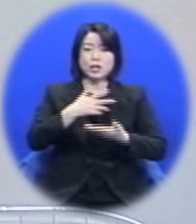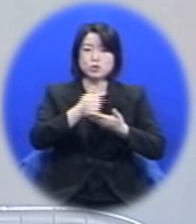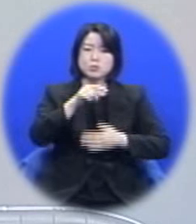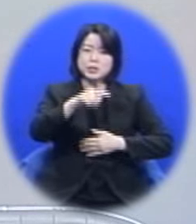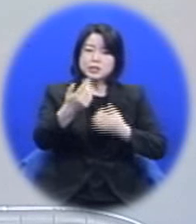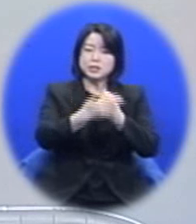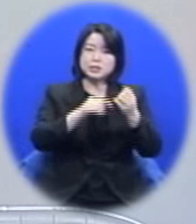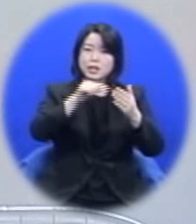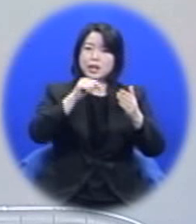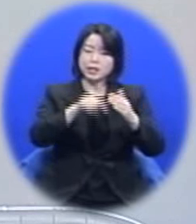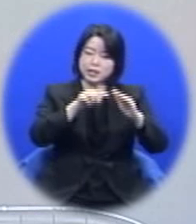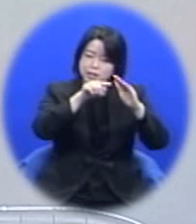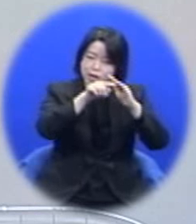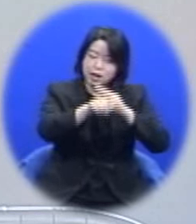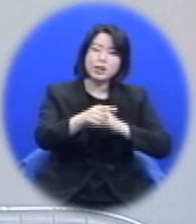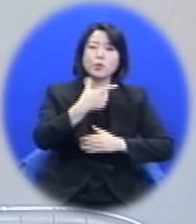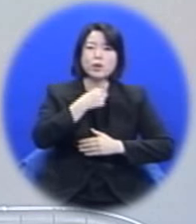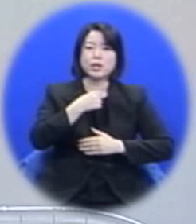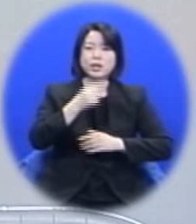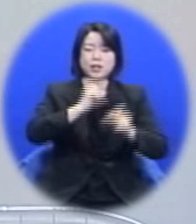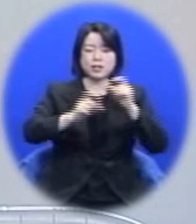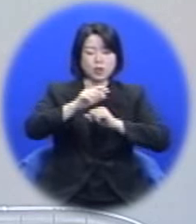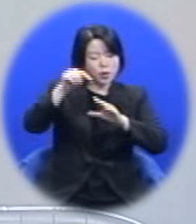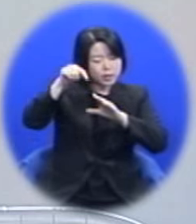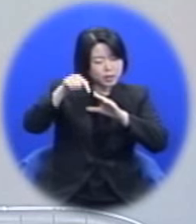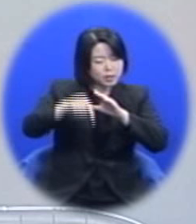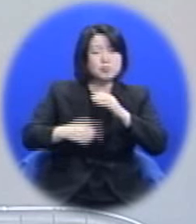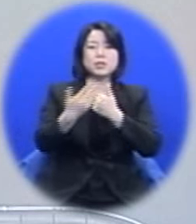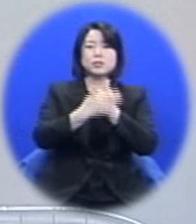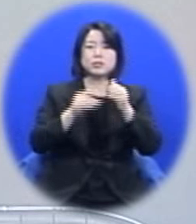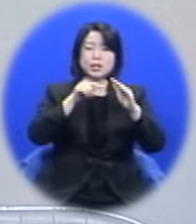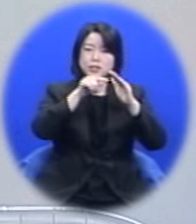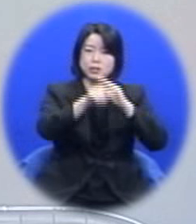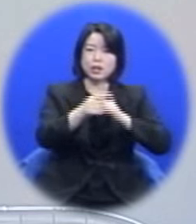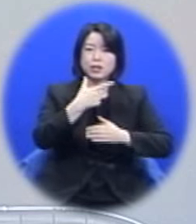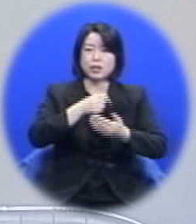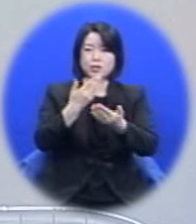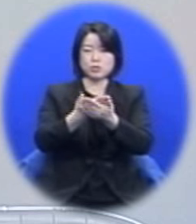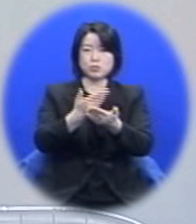들어가기를 원합니다. 더 깊이 은혜 안에 들어가게 해 주시옵소서.